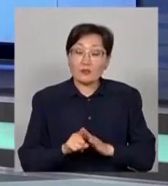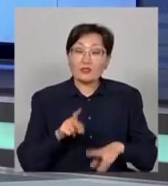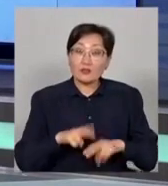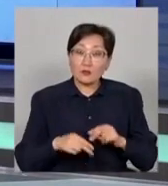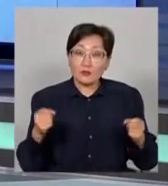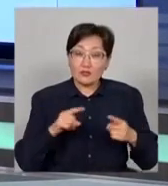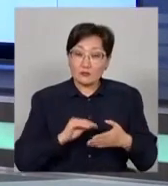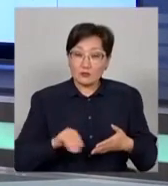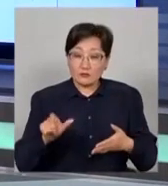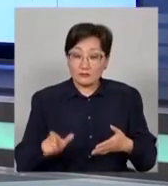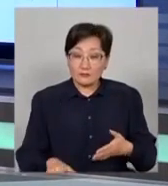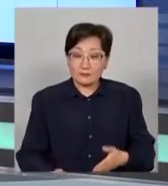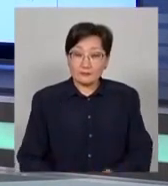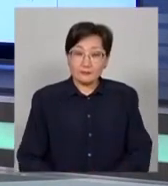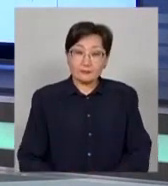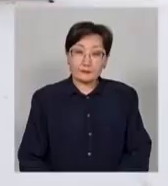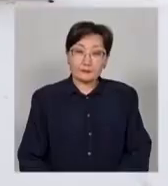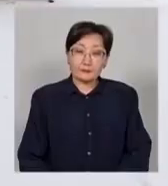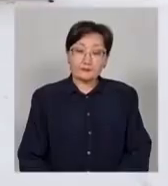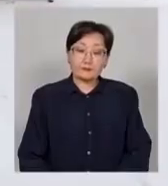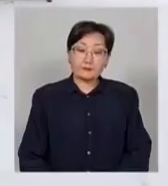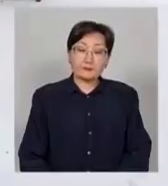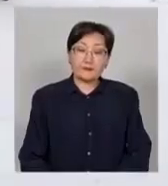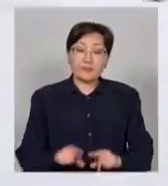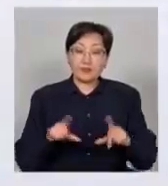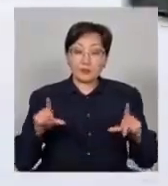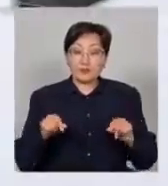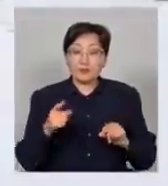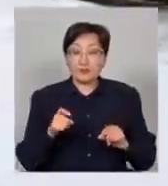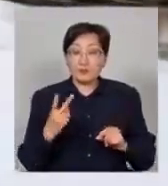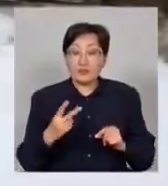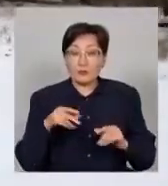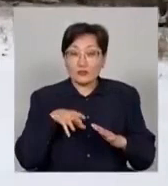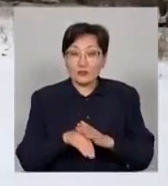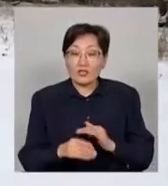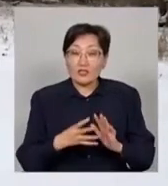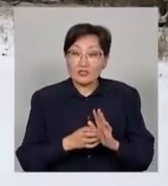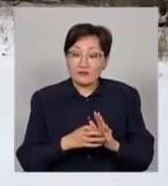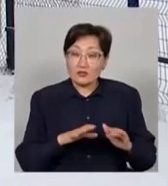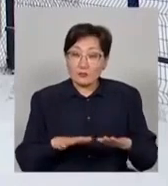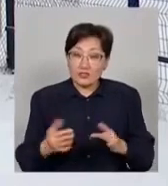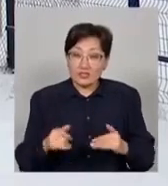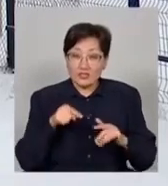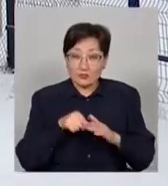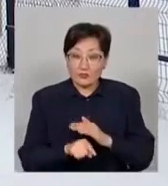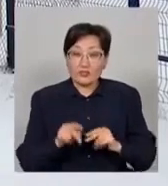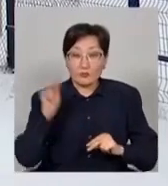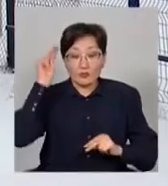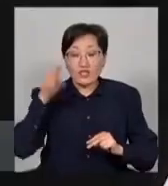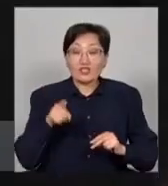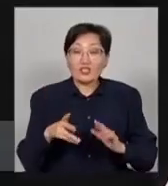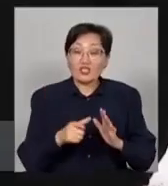узнавая Максим Козлов школа гимназия номер два рассчитана на 900 мест сейчас здесь числится